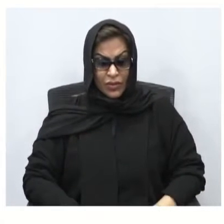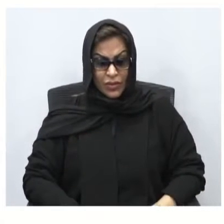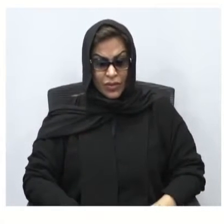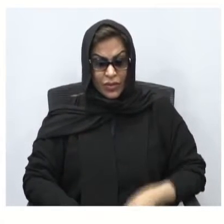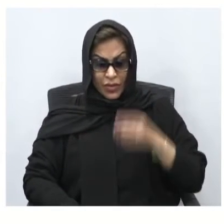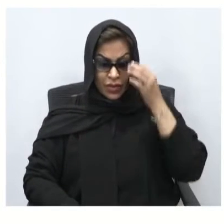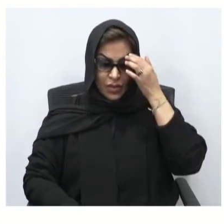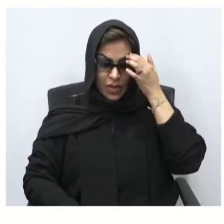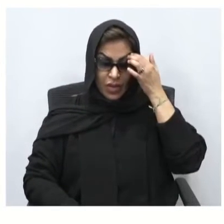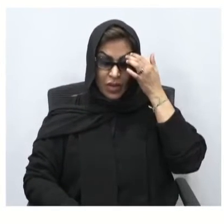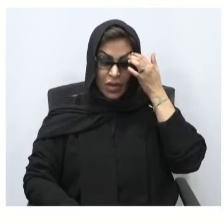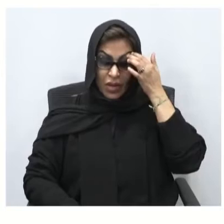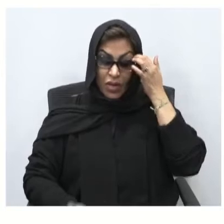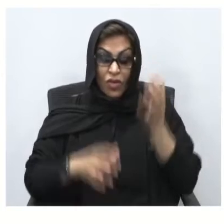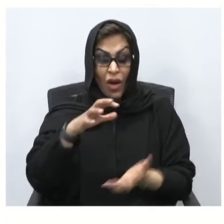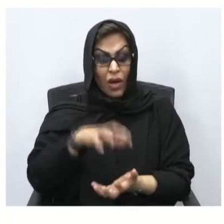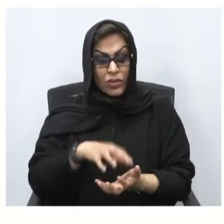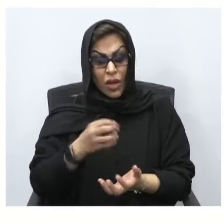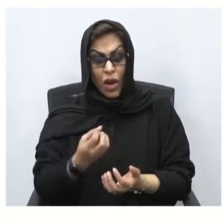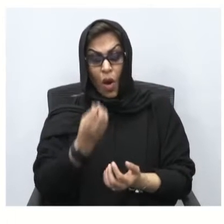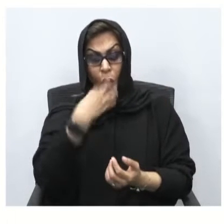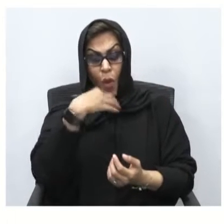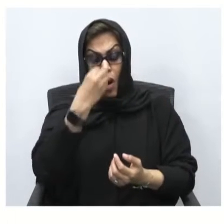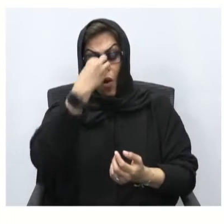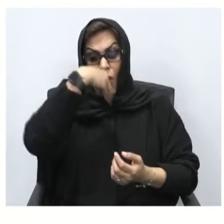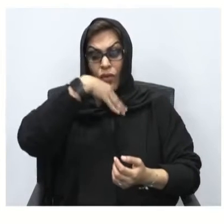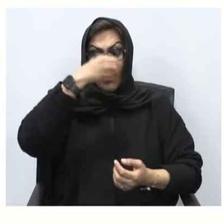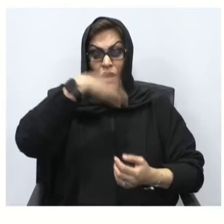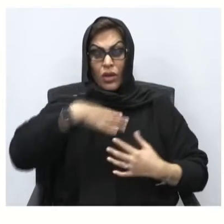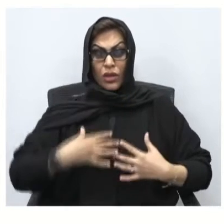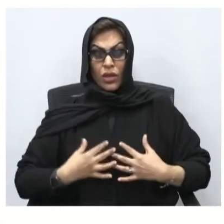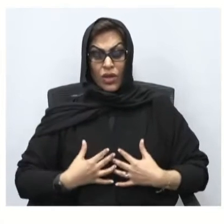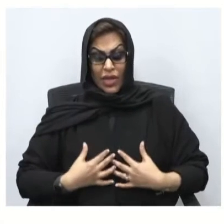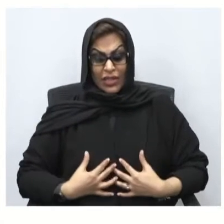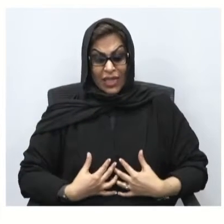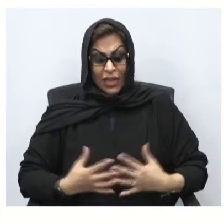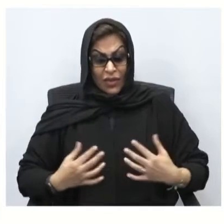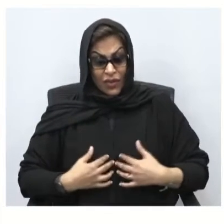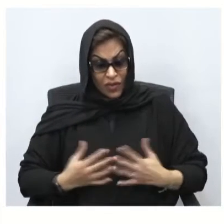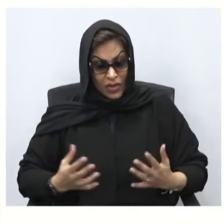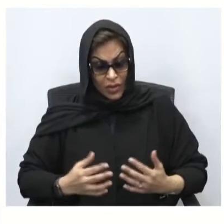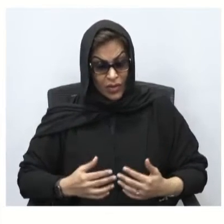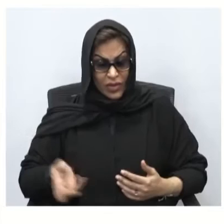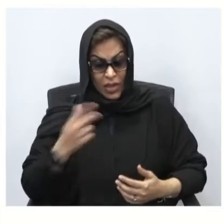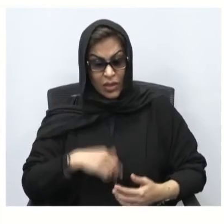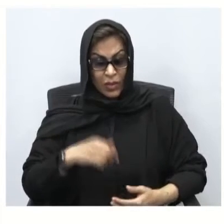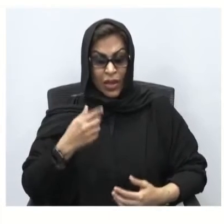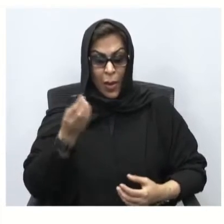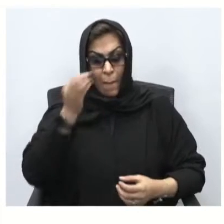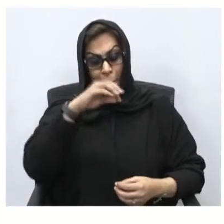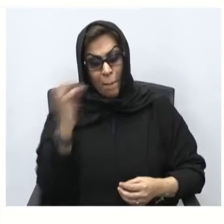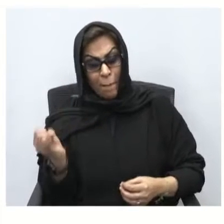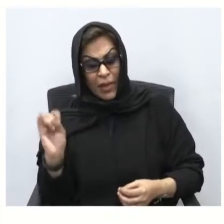يتغير ضغط الهواء داخل الرئتين فيساعد على حركه الغازات من